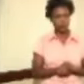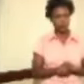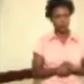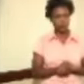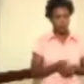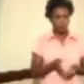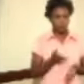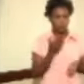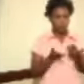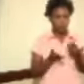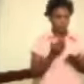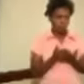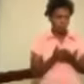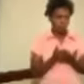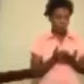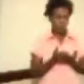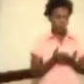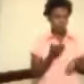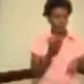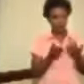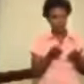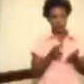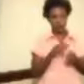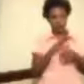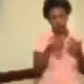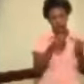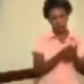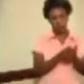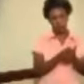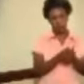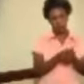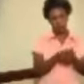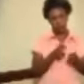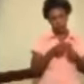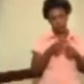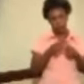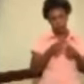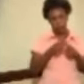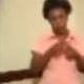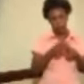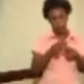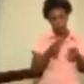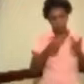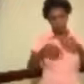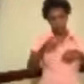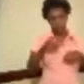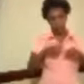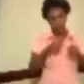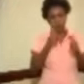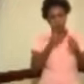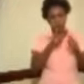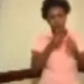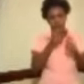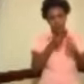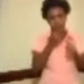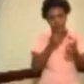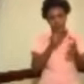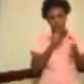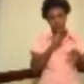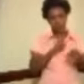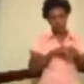y a des domaines qui pourraient entrer dans le deuxième débat en ce qui concerne